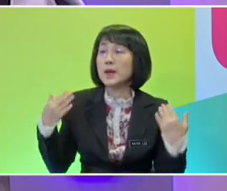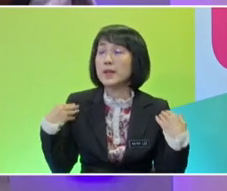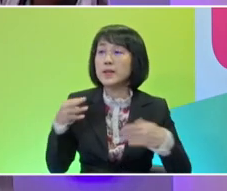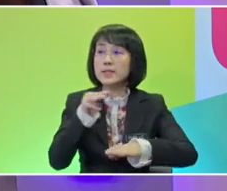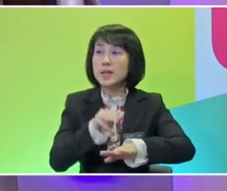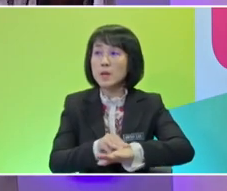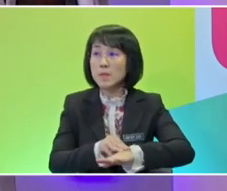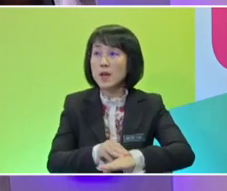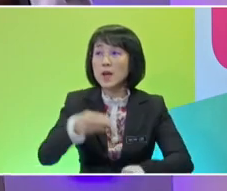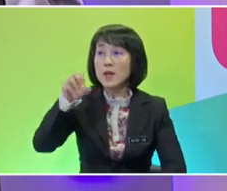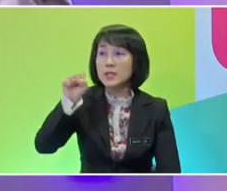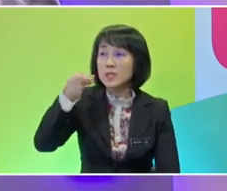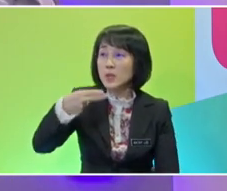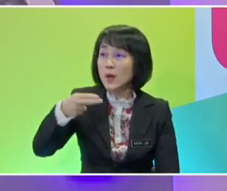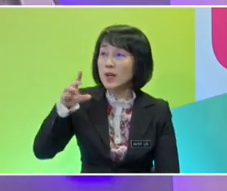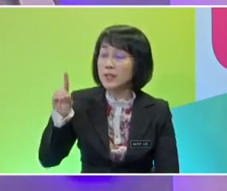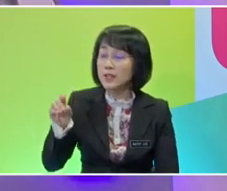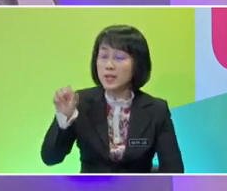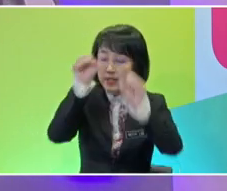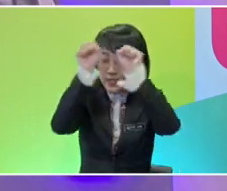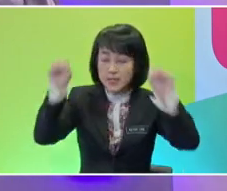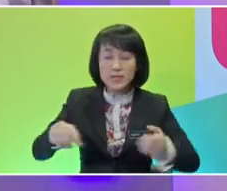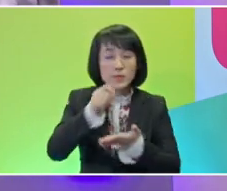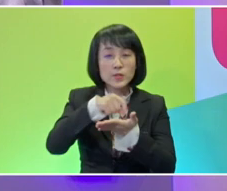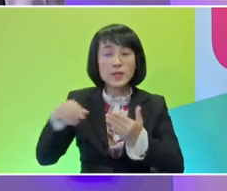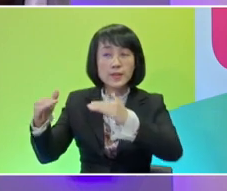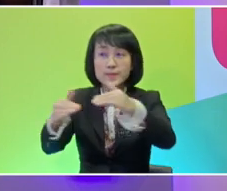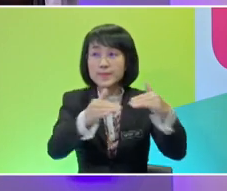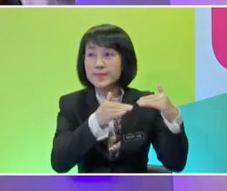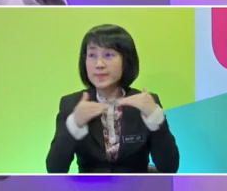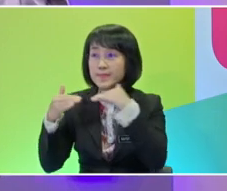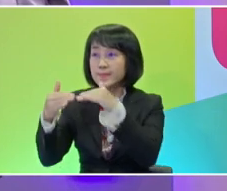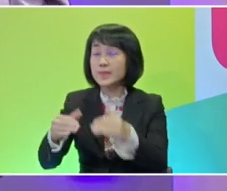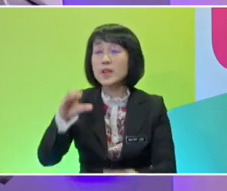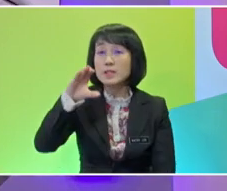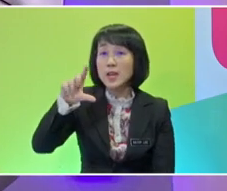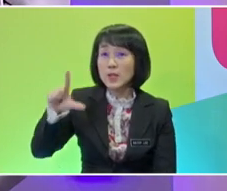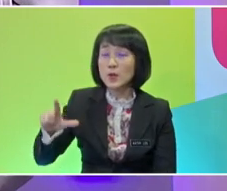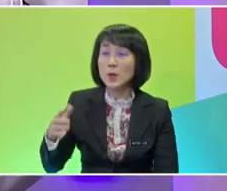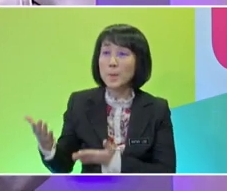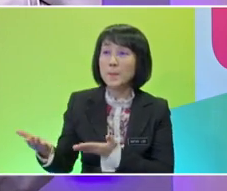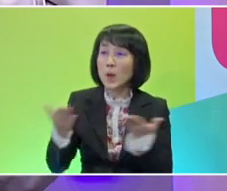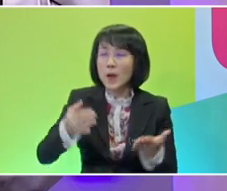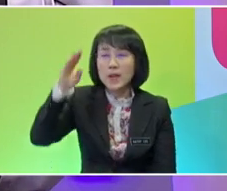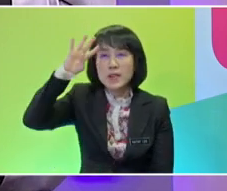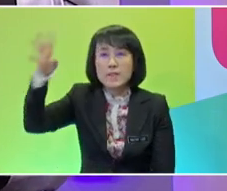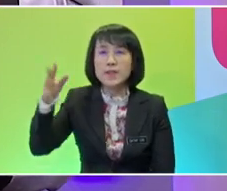itu diseragamkan dan sailun membawa inovasi yang sangat baik dengan